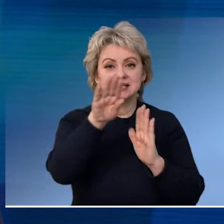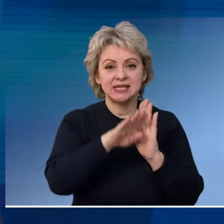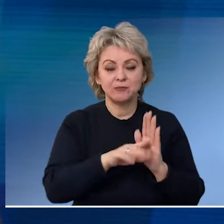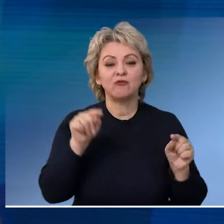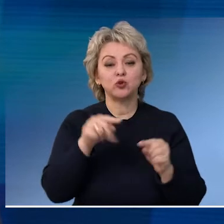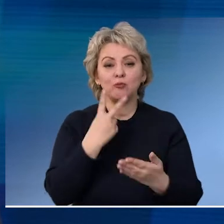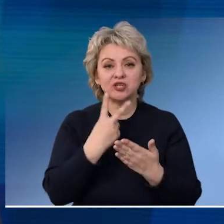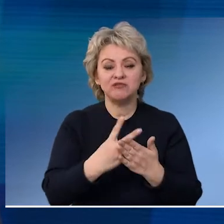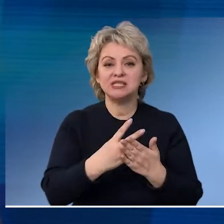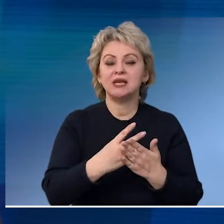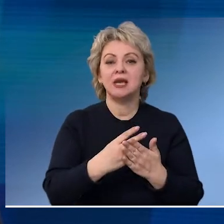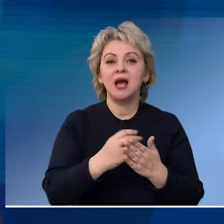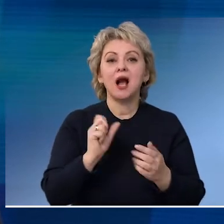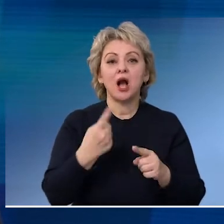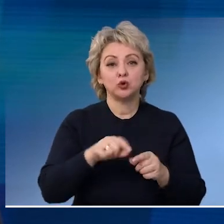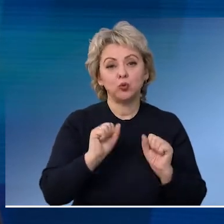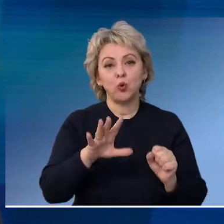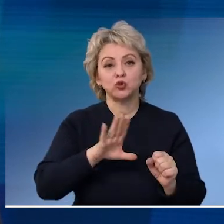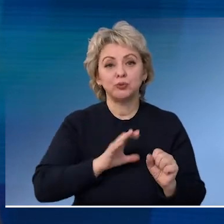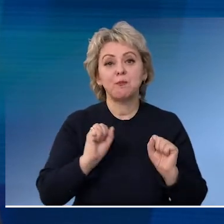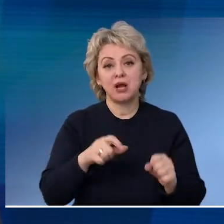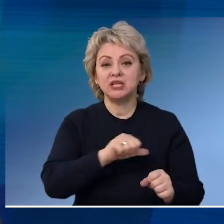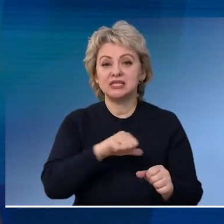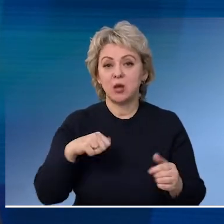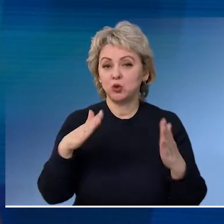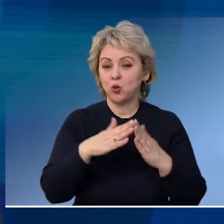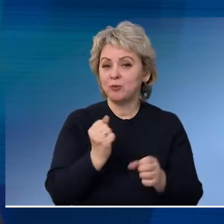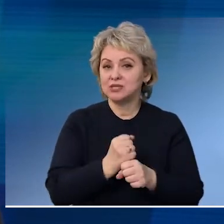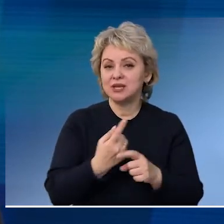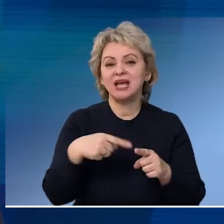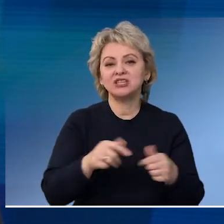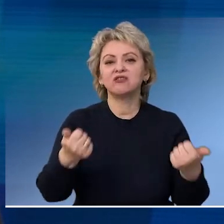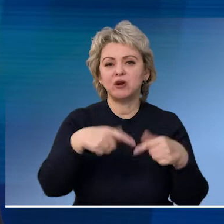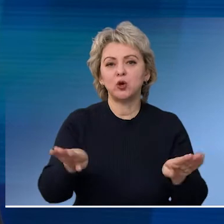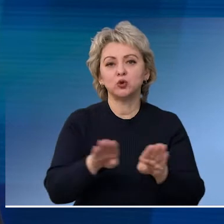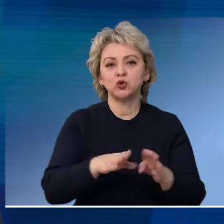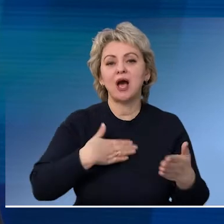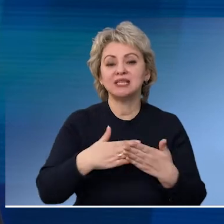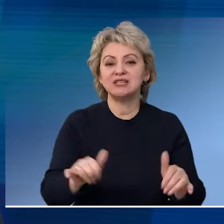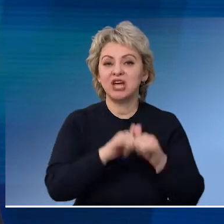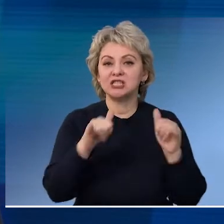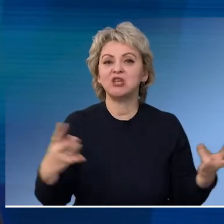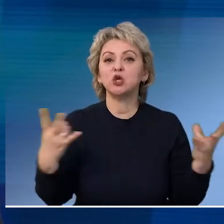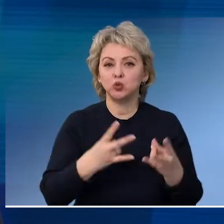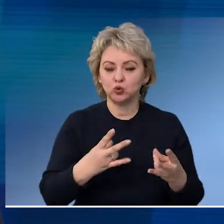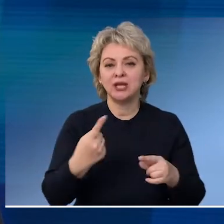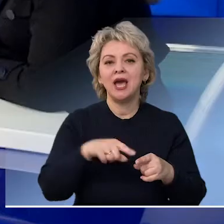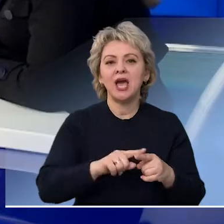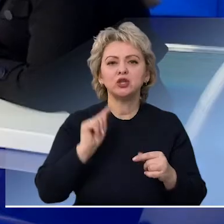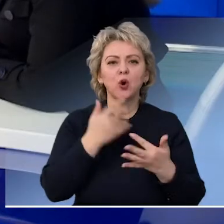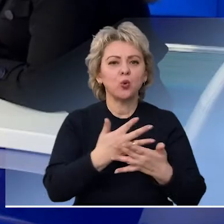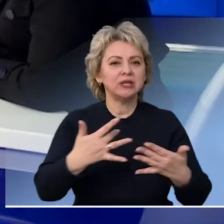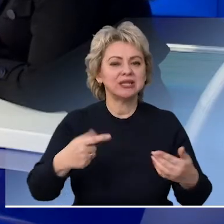и в том же виде, ассортименте, который, может быть, вы могли бы приготовить дома. То есть этот формат тоже очень активно развивается и востребован.